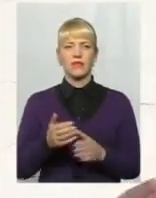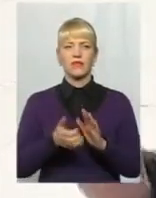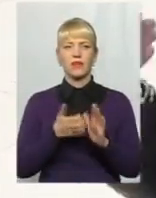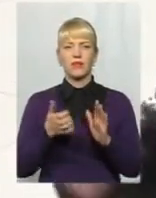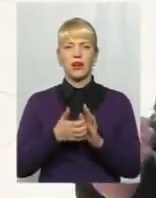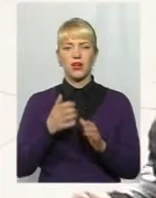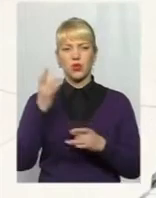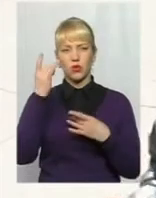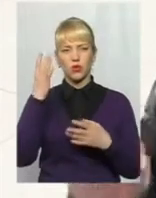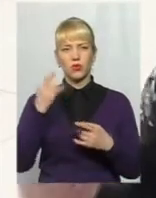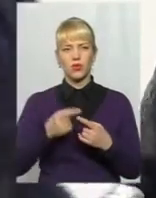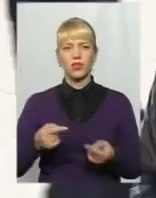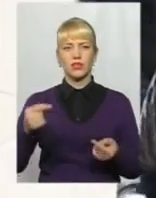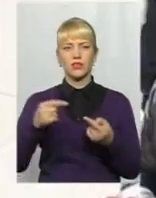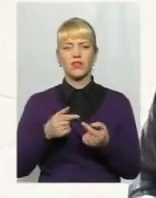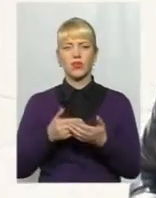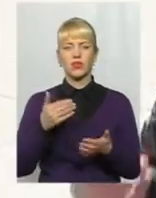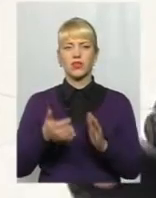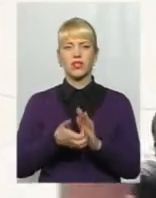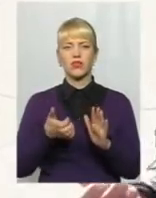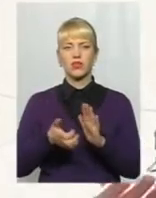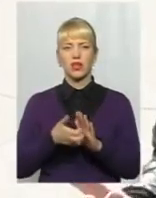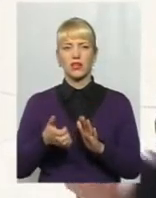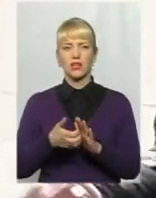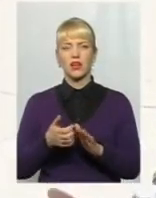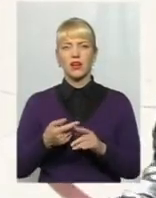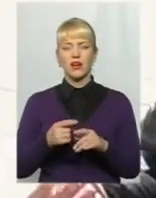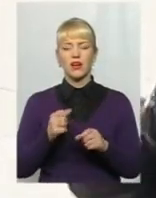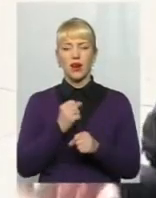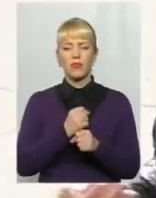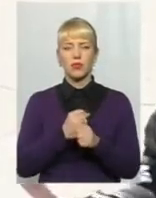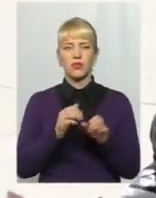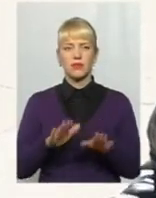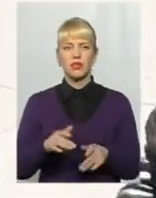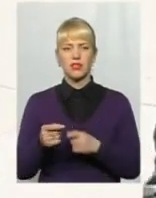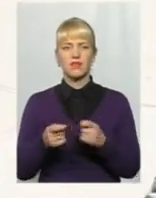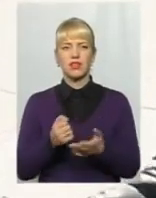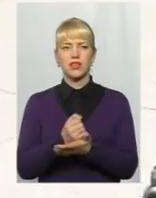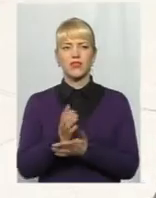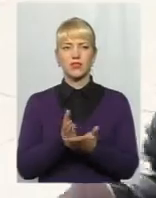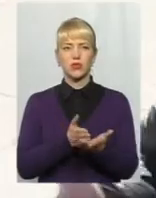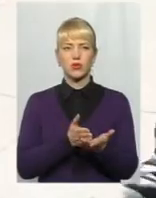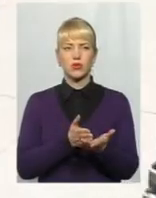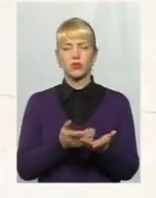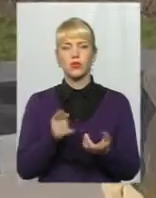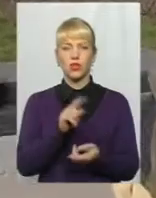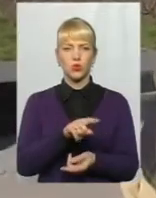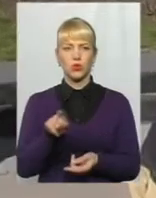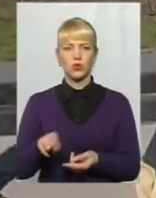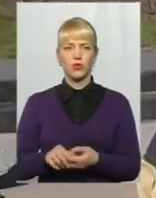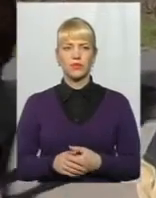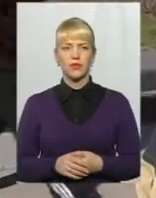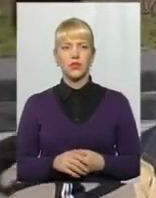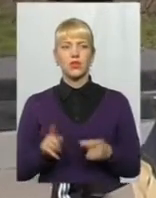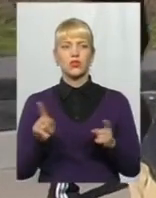і, відповідно, від якихось недостатків в роботі місцевих властей, в інфраструктурі, ну, і то. Бо це все